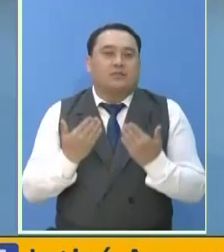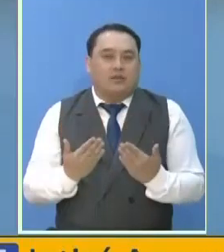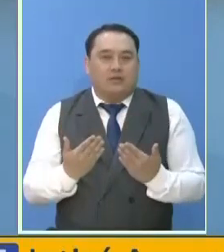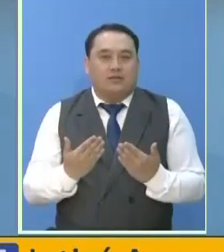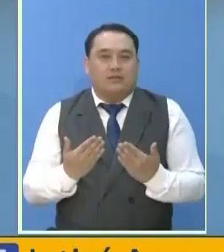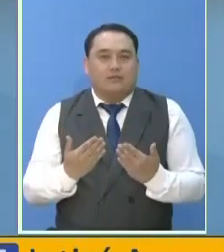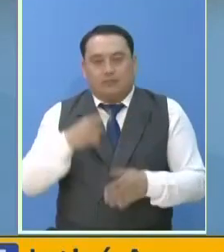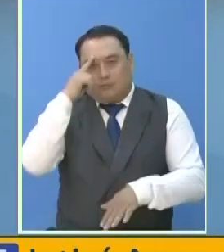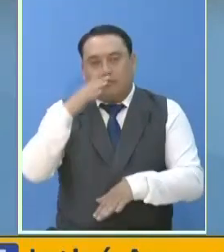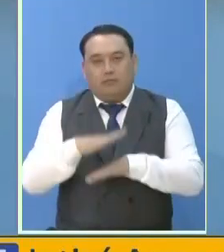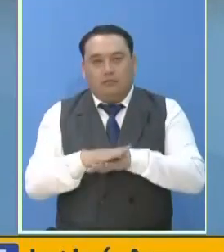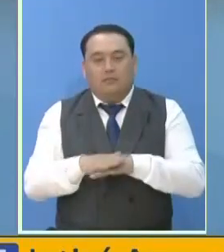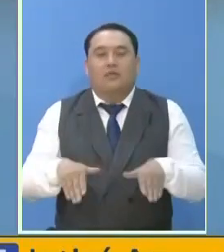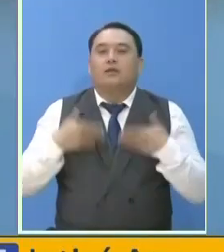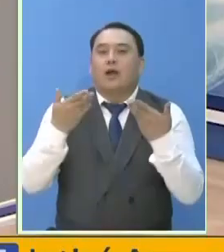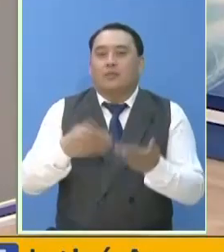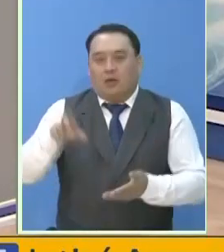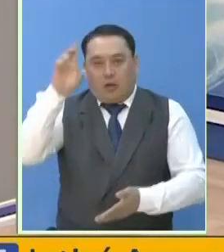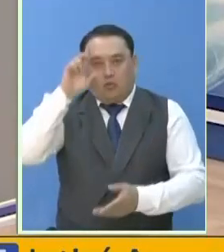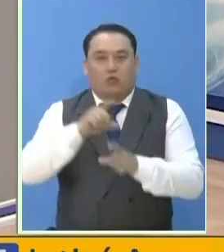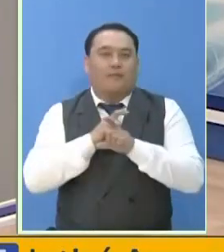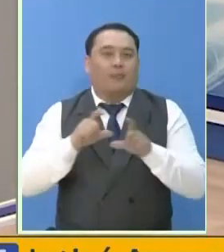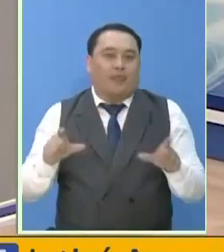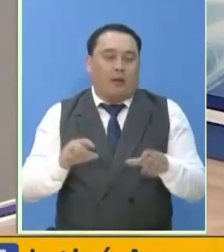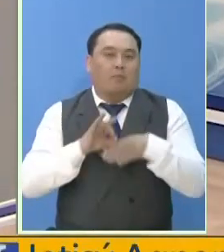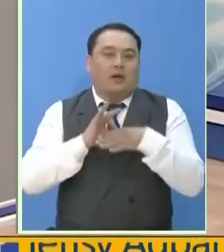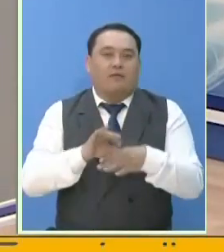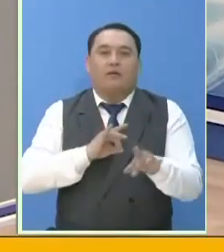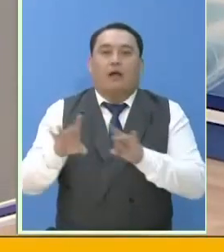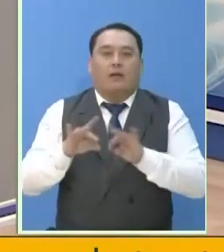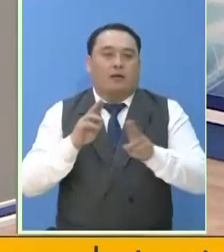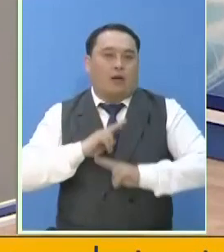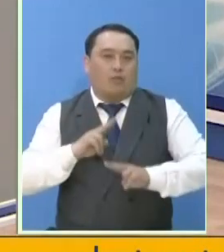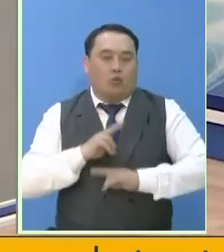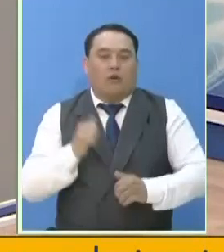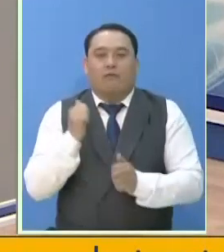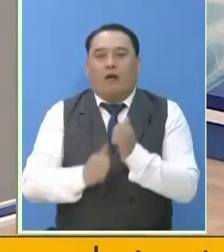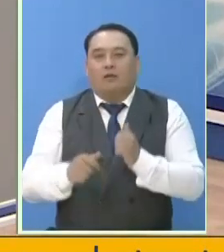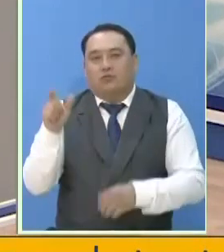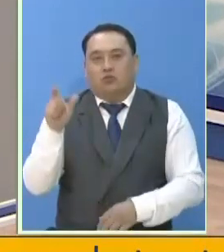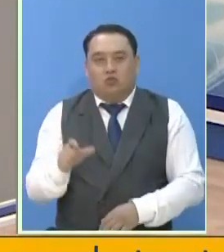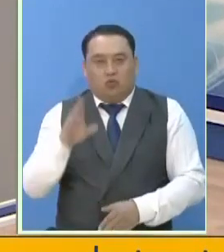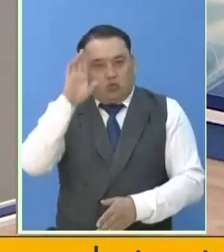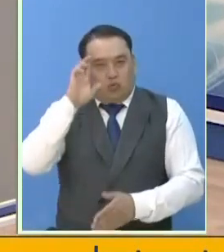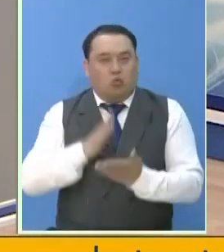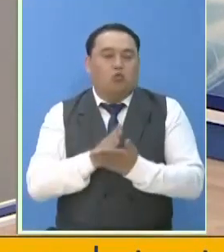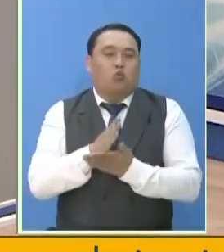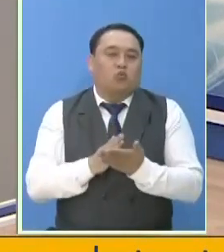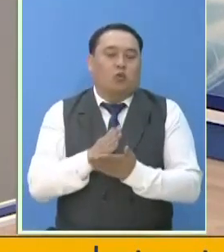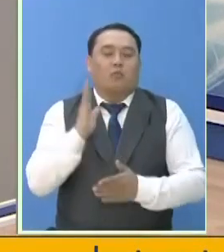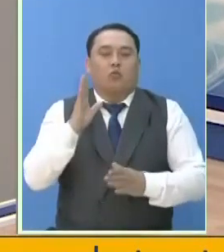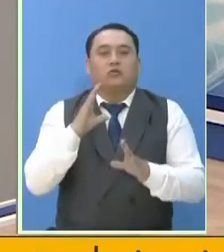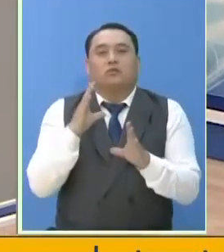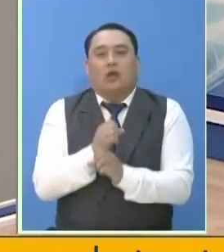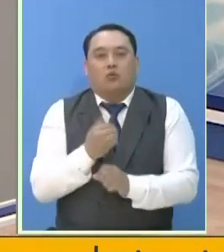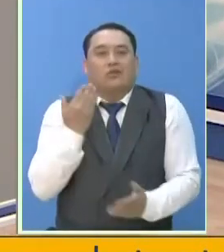акимату даем рекомендации во все государственные органы и проводим разъяснительную работу. Каждый каждый государственный служащий, который будет сокращен, если